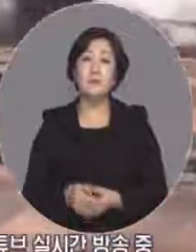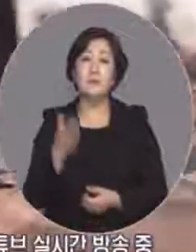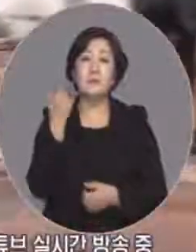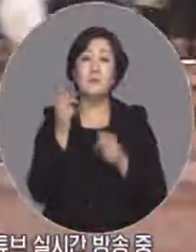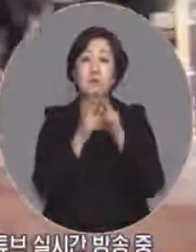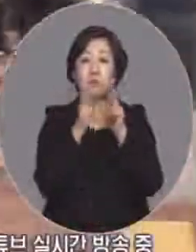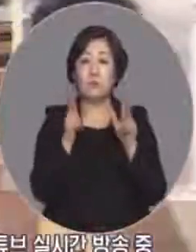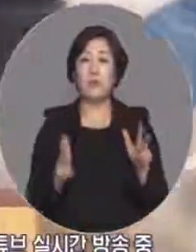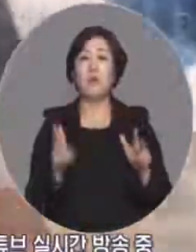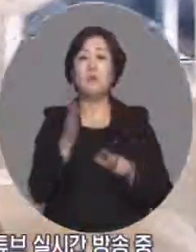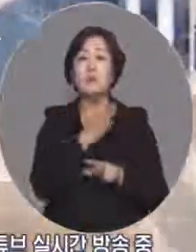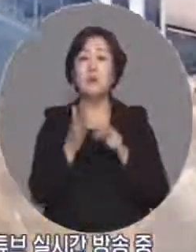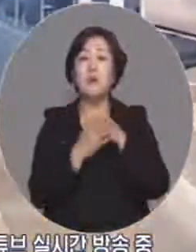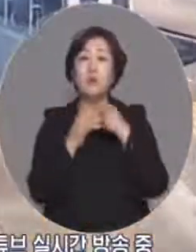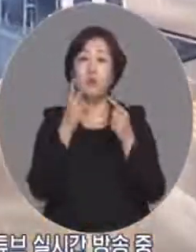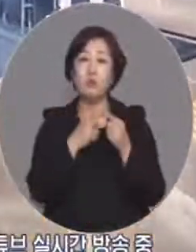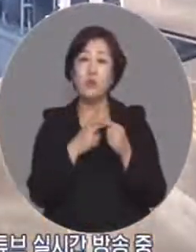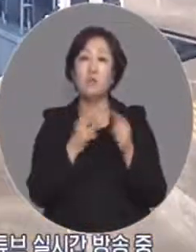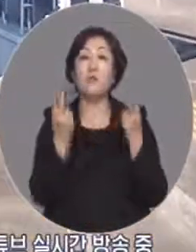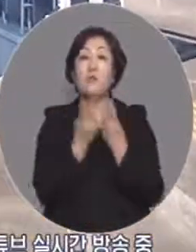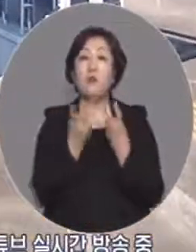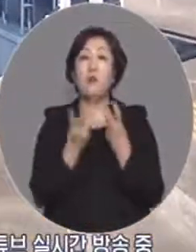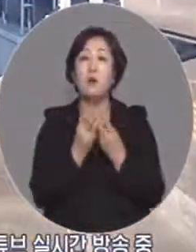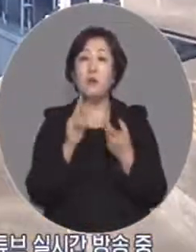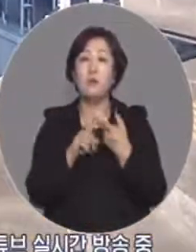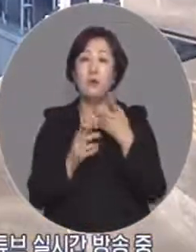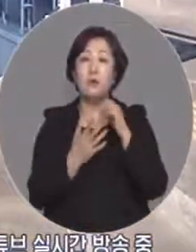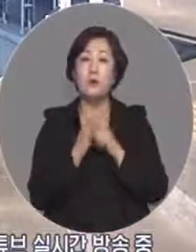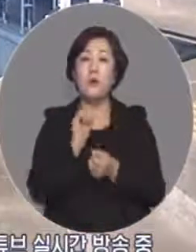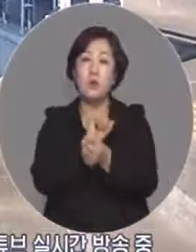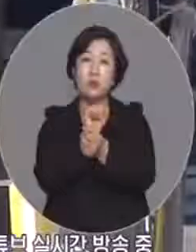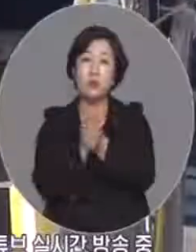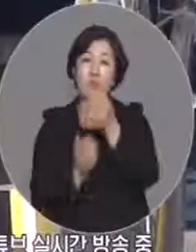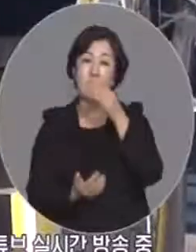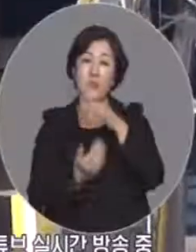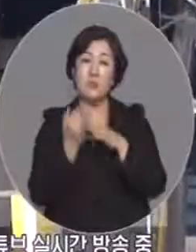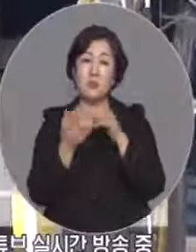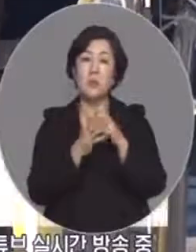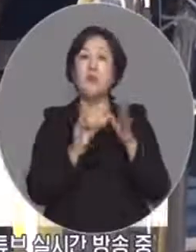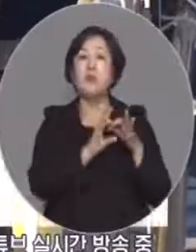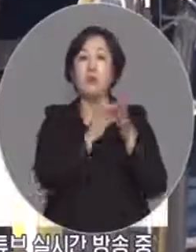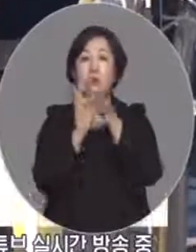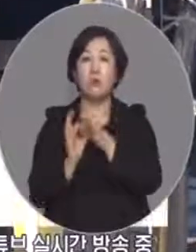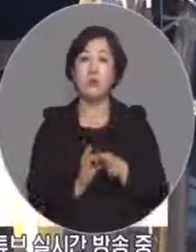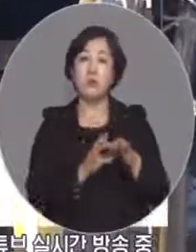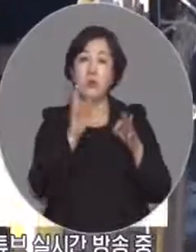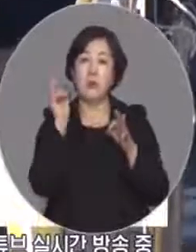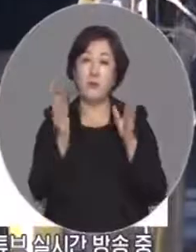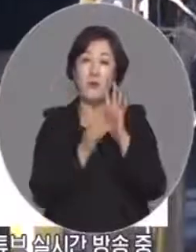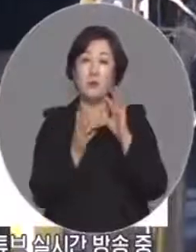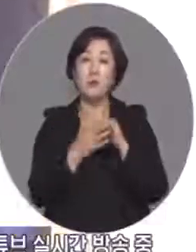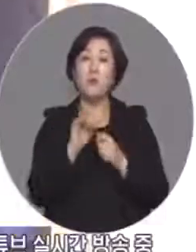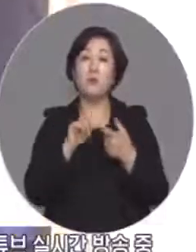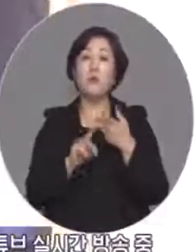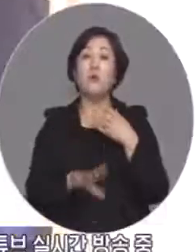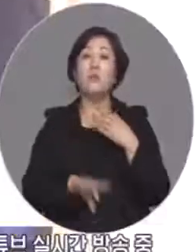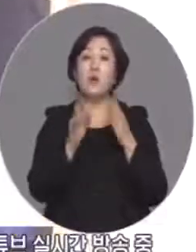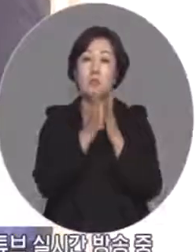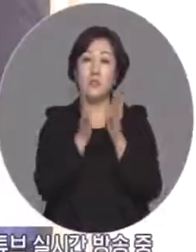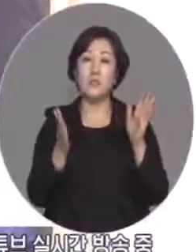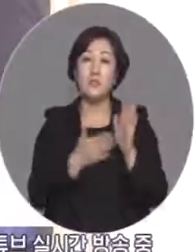지난 주말부터 크게 두 가지 경로로 새로운 지역사회 연쇄 감염 고리가 만들어지고 있습니다. 두 경로의